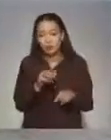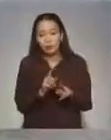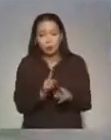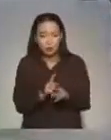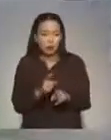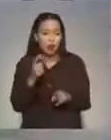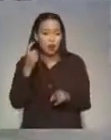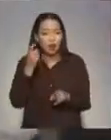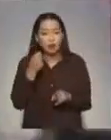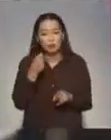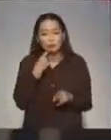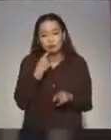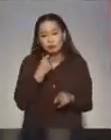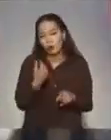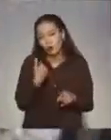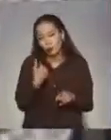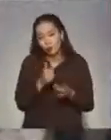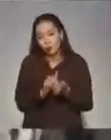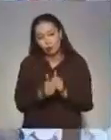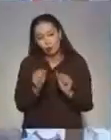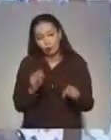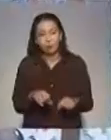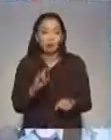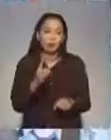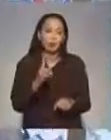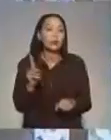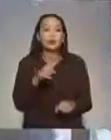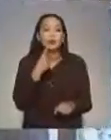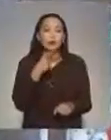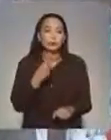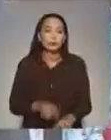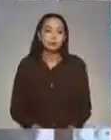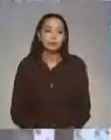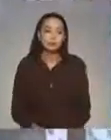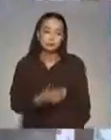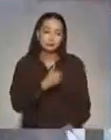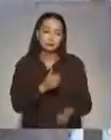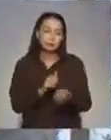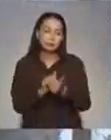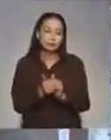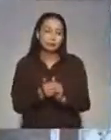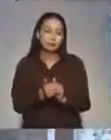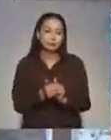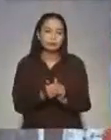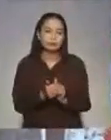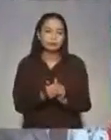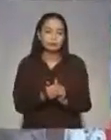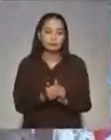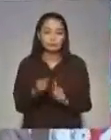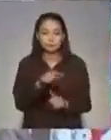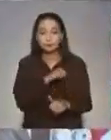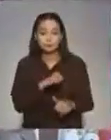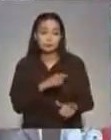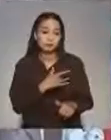суға айырбастаймын деген әйелді көрсе, не дер екен? Ма арақ ақша беріңіз, алып кете беріңіз. Өткізесіз ба, өзіңіз асырап аласыз